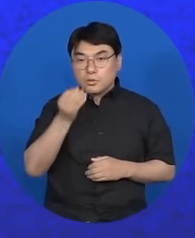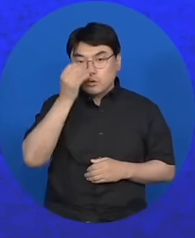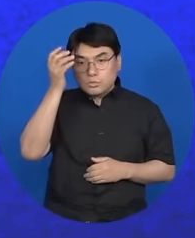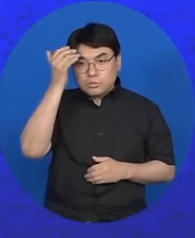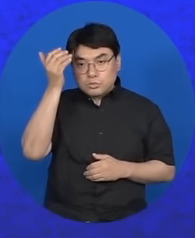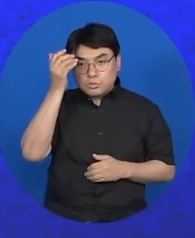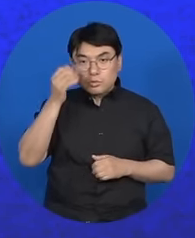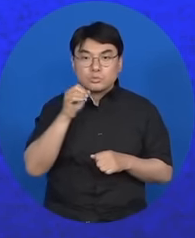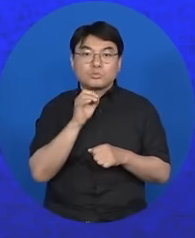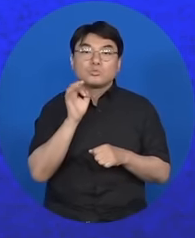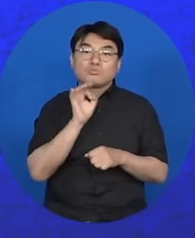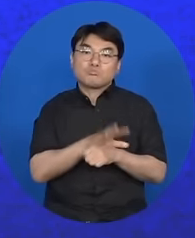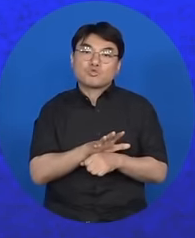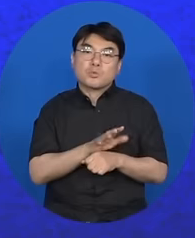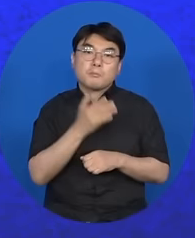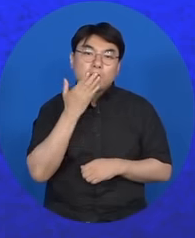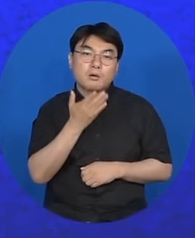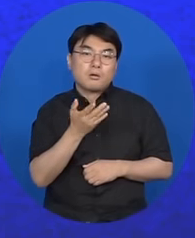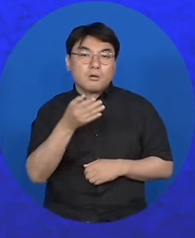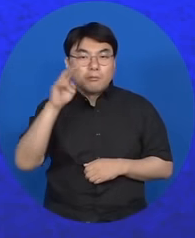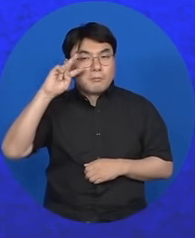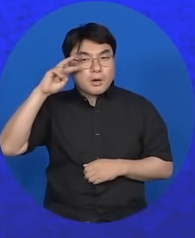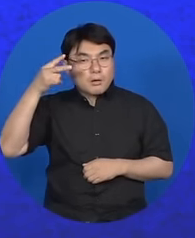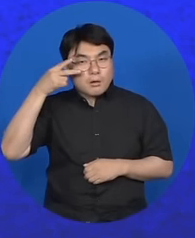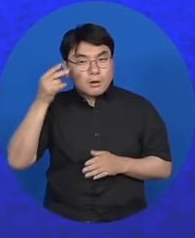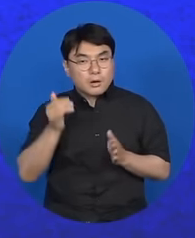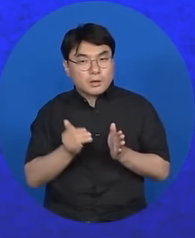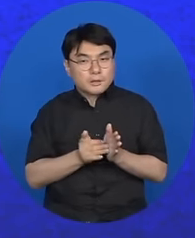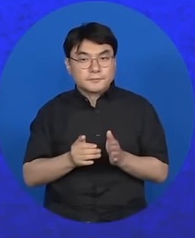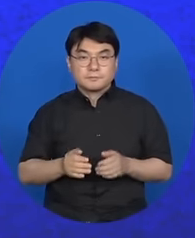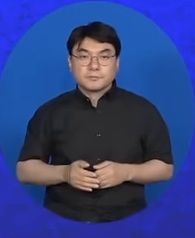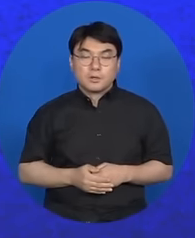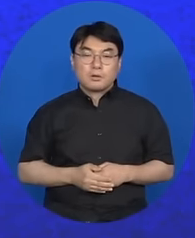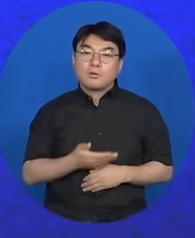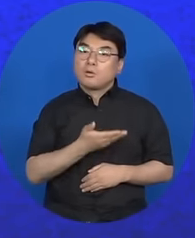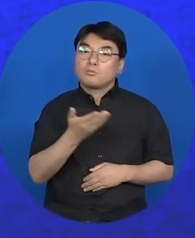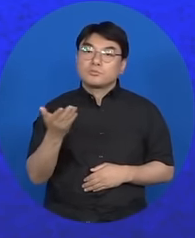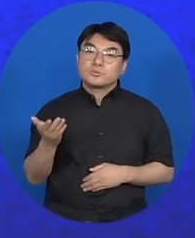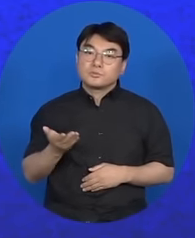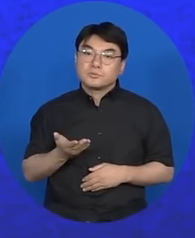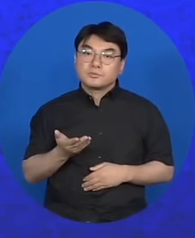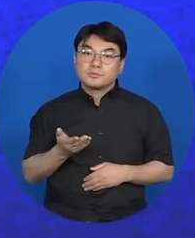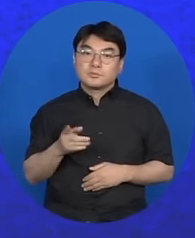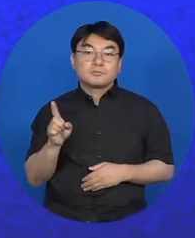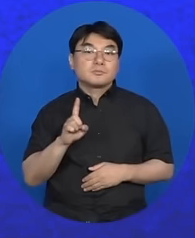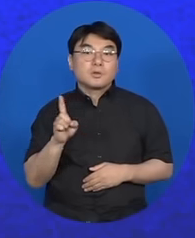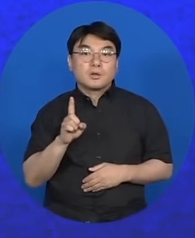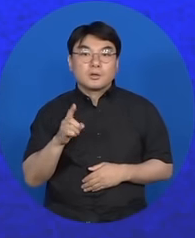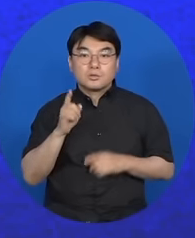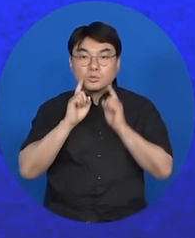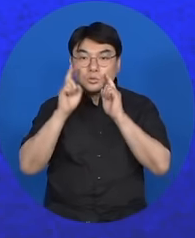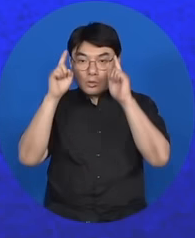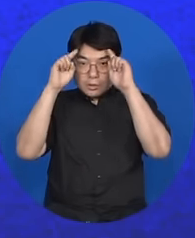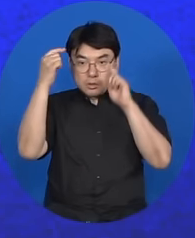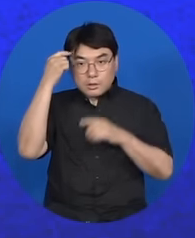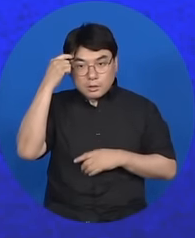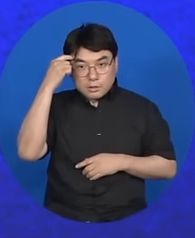있다라고 착각했던 사람이죠. 여러분들은 어떻습니까? 여러분들의 삶 가운데 이런 지옥의 철학이 여러분들의